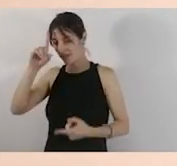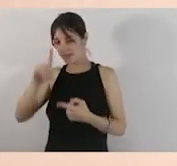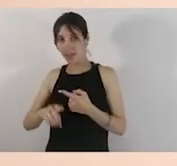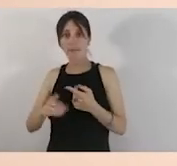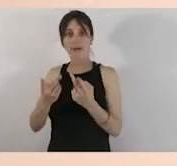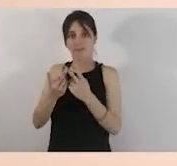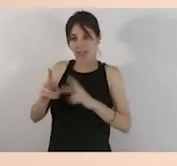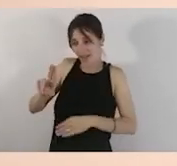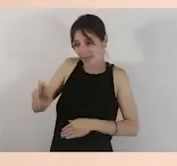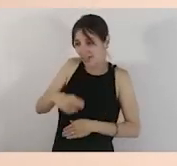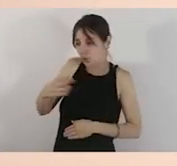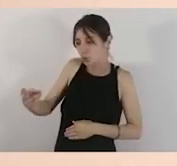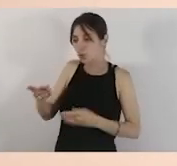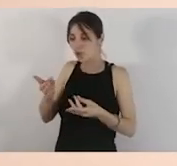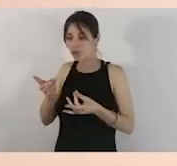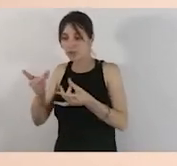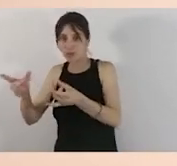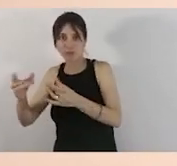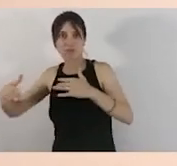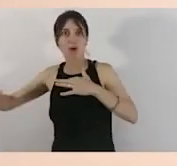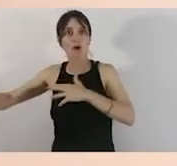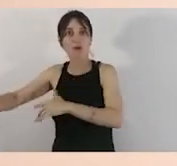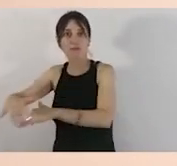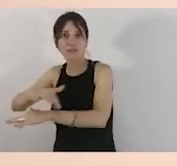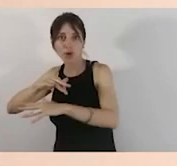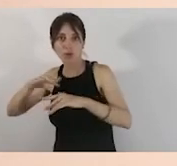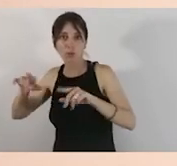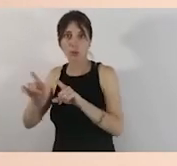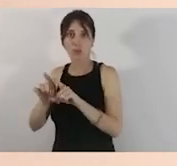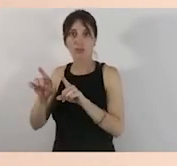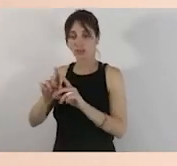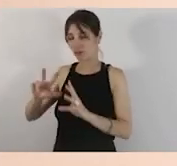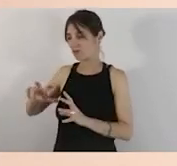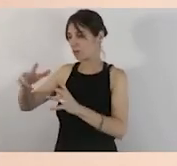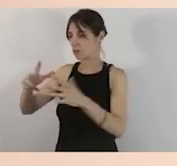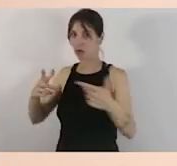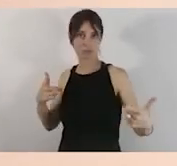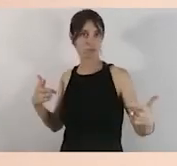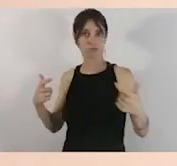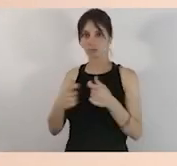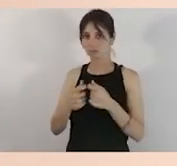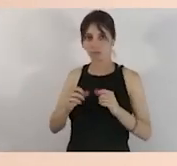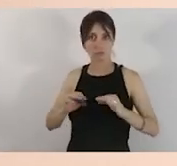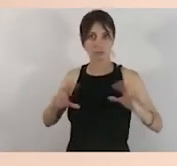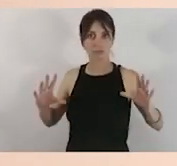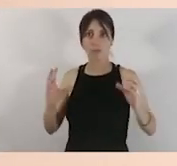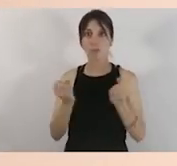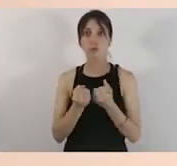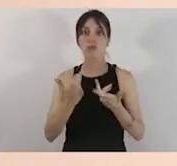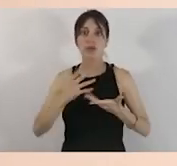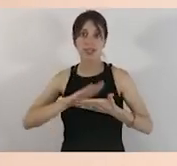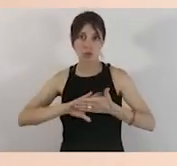ville, de sensibilisation à l'environnement et au développement durable. Donc nous avons un certain nombre d'associations, notamment